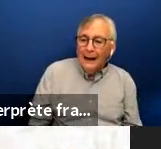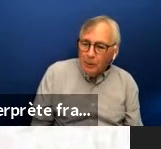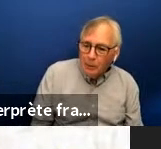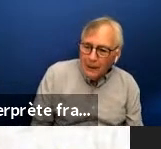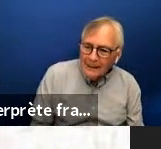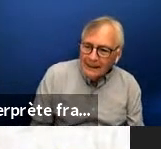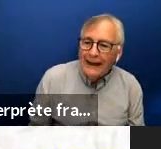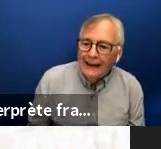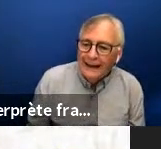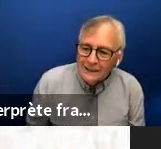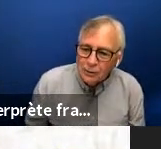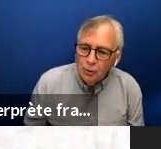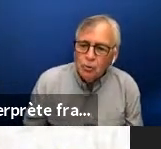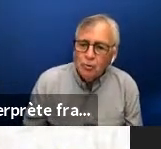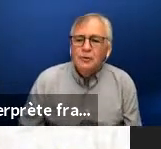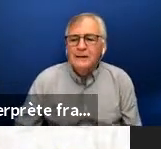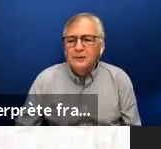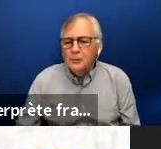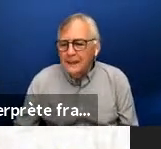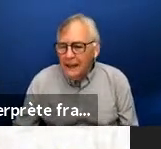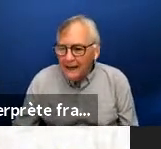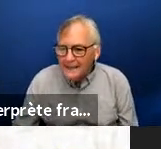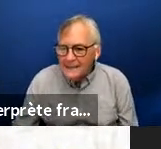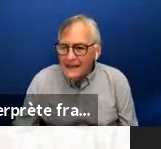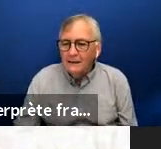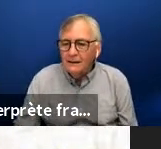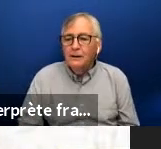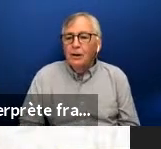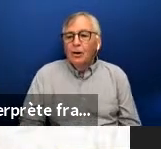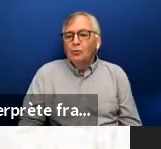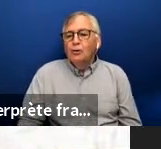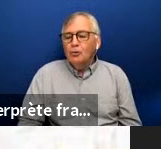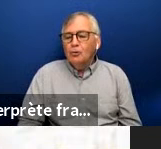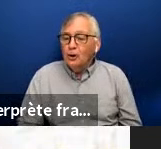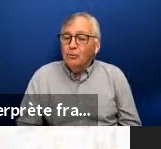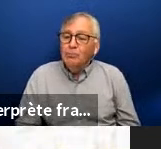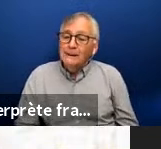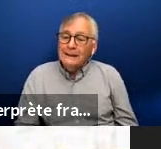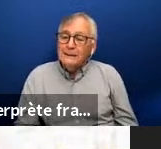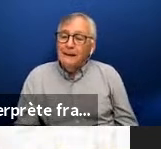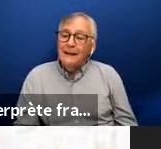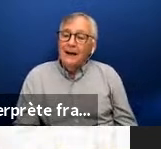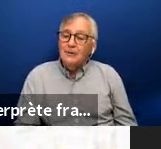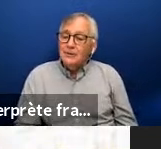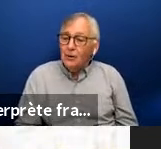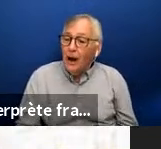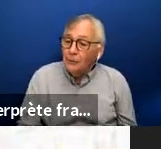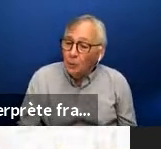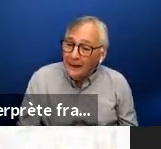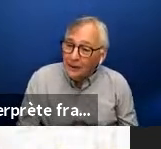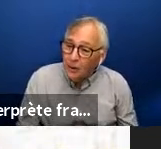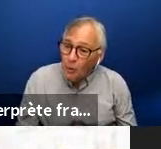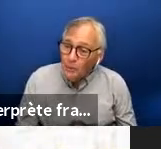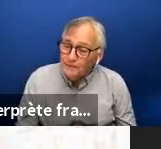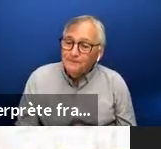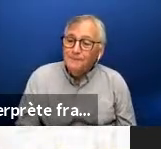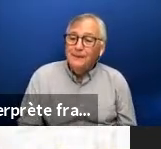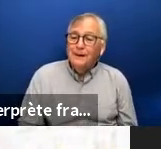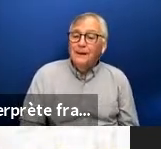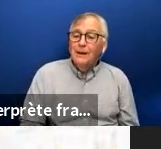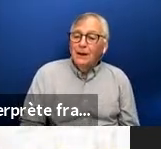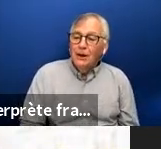Ma langue première est la LSQ. J'utilise aussi l'ASL. Donc, j'ai une bonne expérience en Ontario.